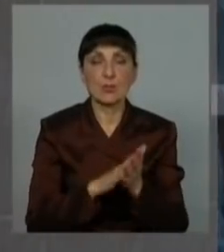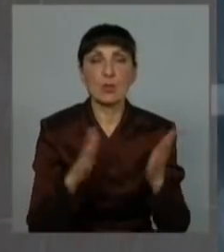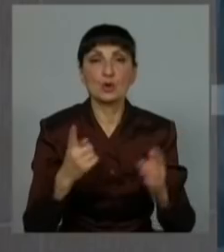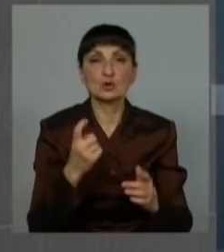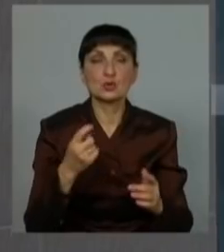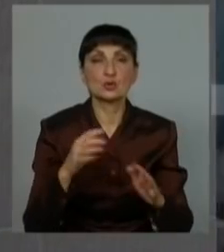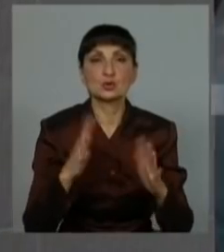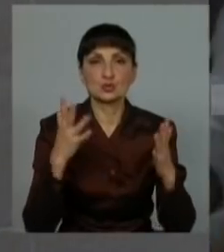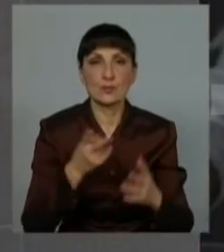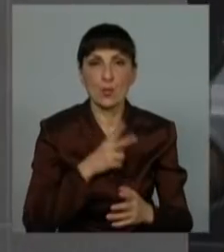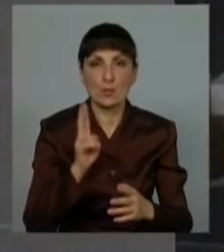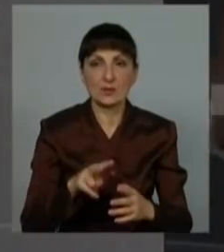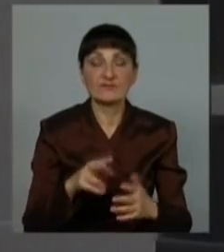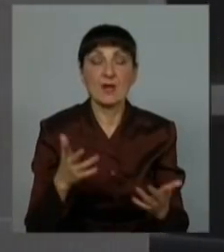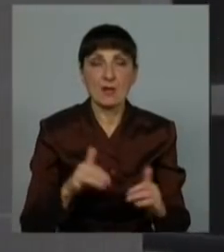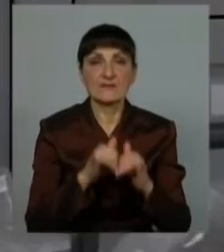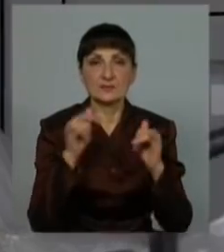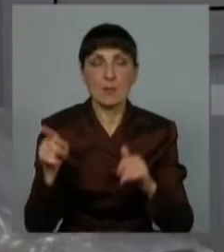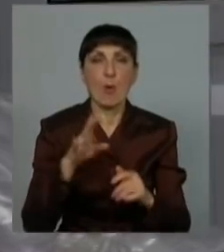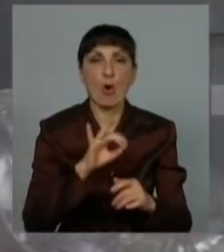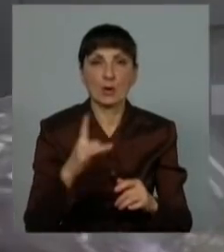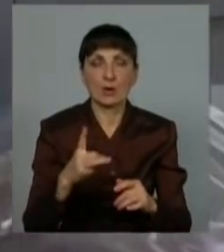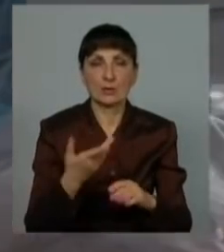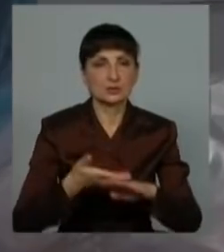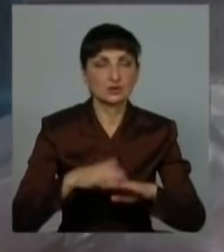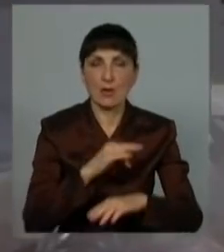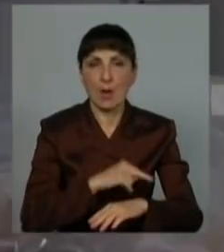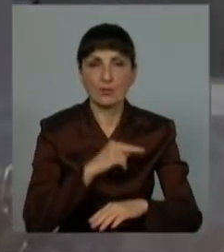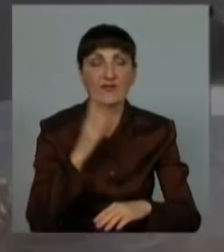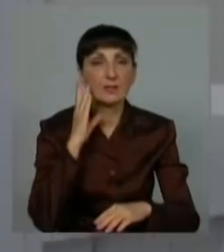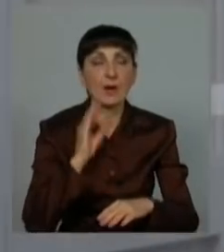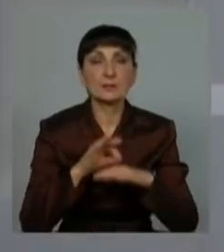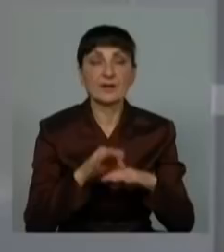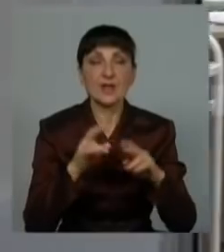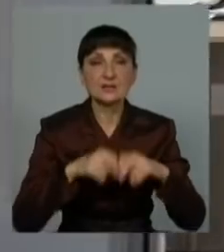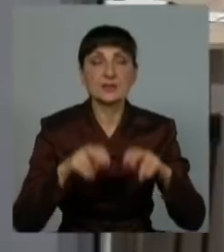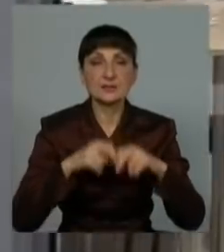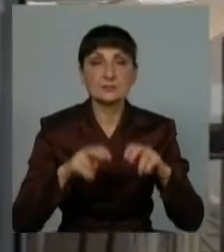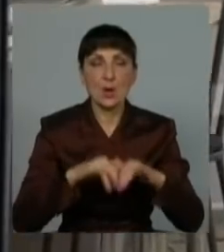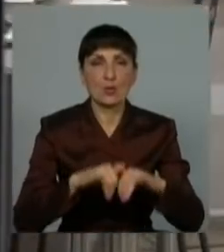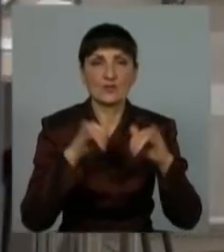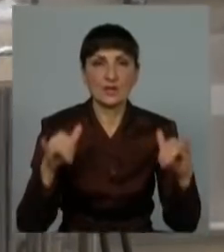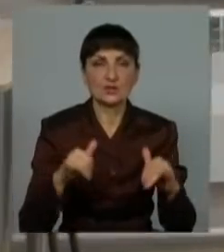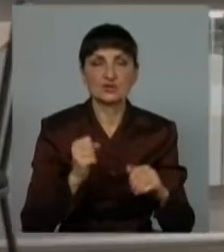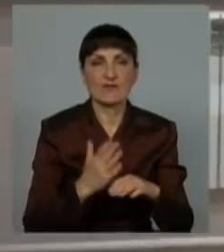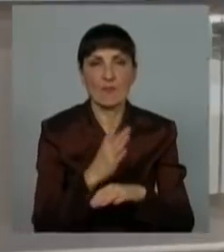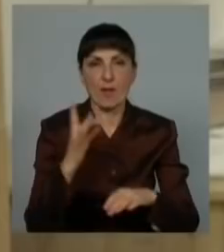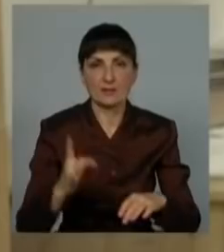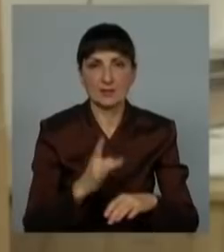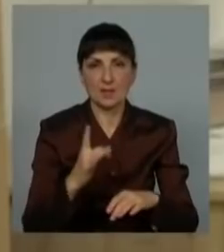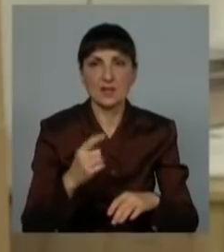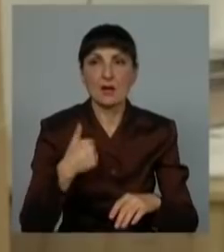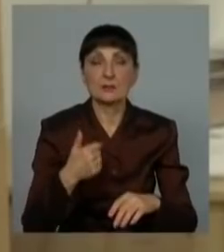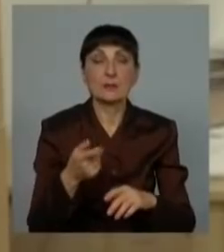100 случаев. Соответственно, возросла нагрузка на морги. Только в Алматы количество проводимых экспертиз увеличилось более чем в 5 раз. К нам